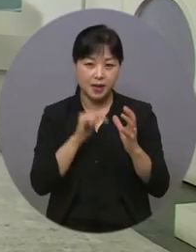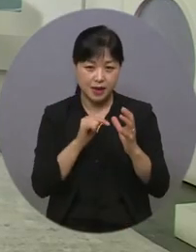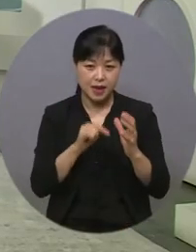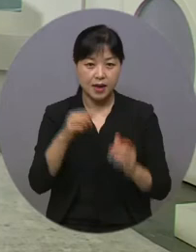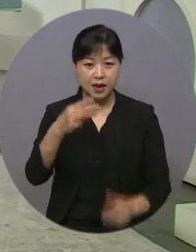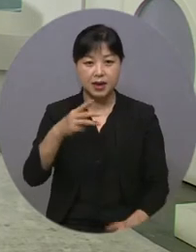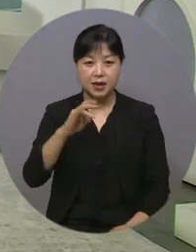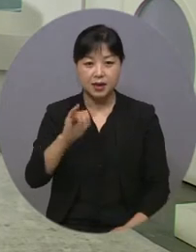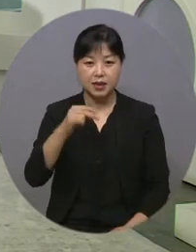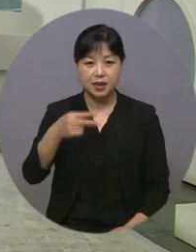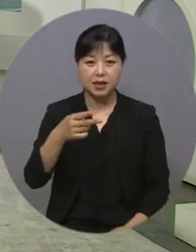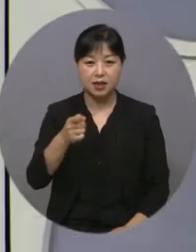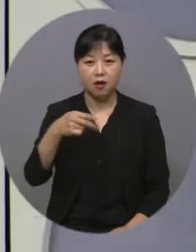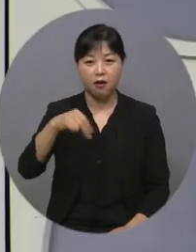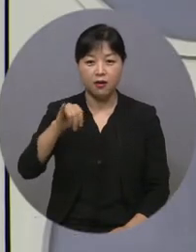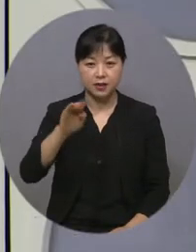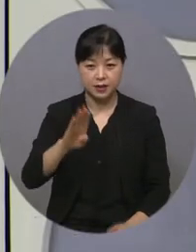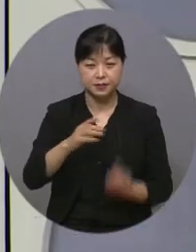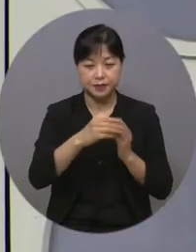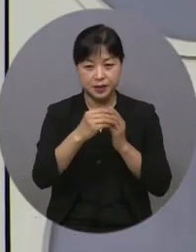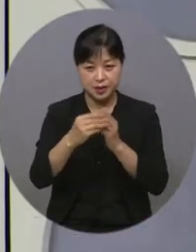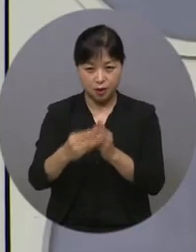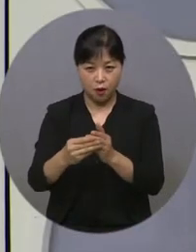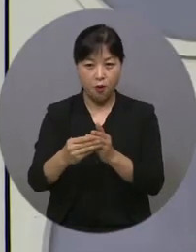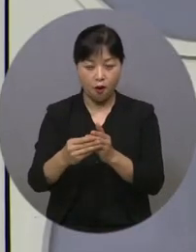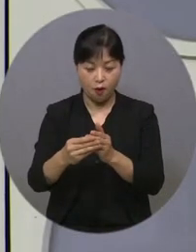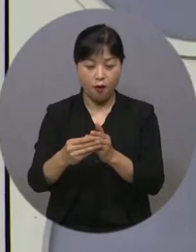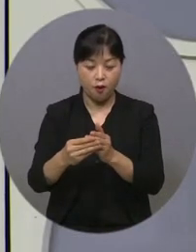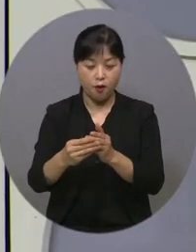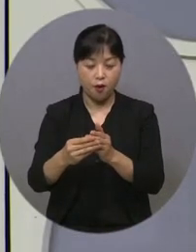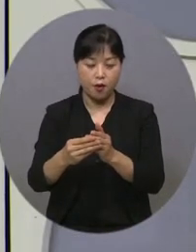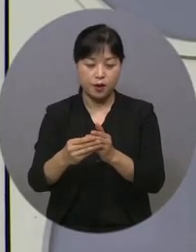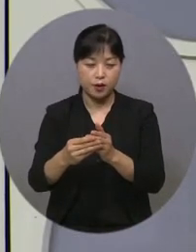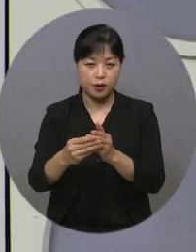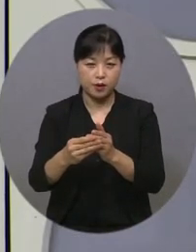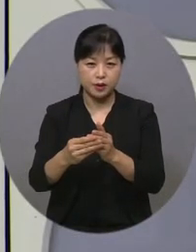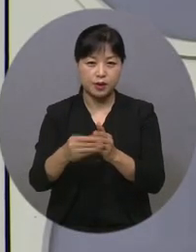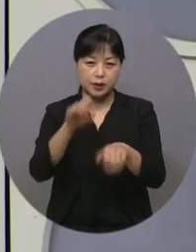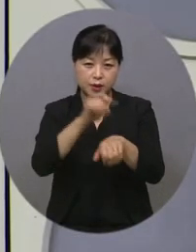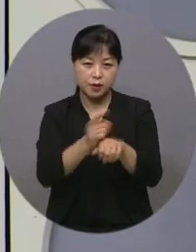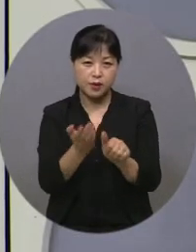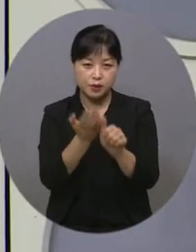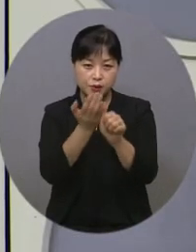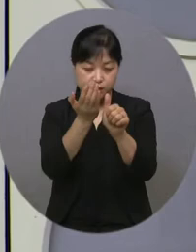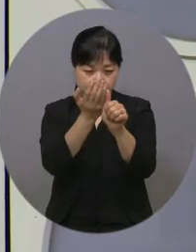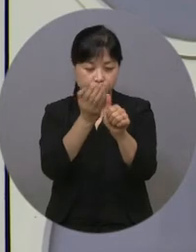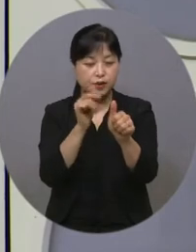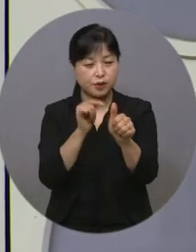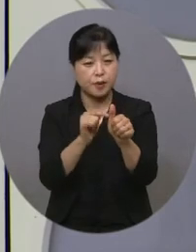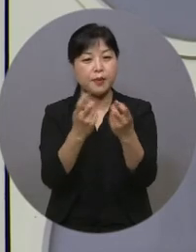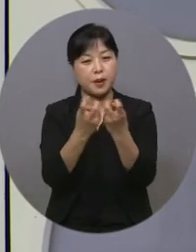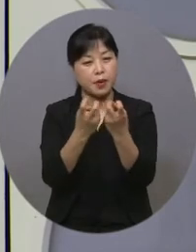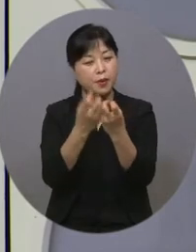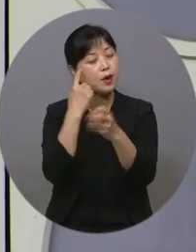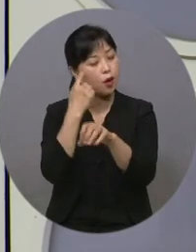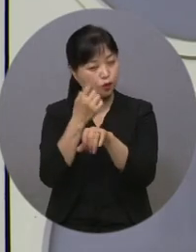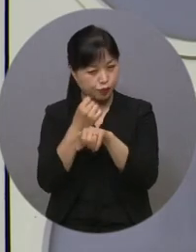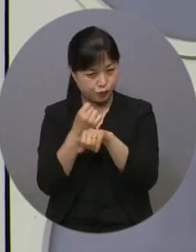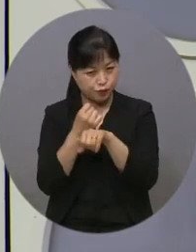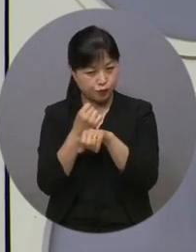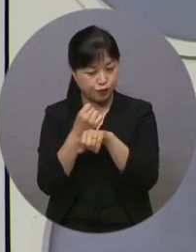제가 하는 것으로 연구 포커스를 좀 맞췄고 그런 차원에서